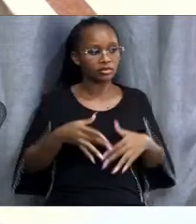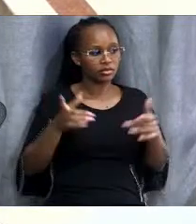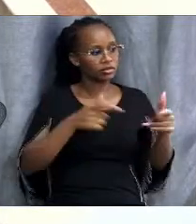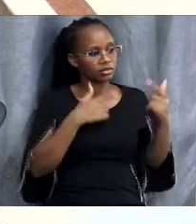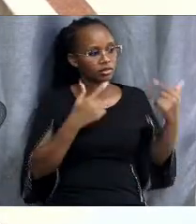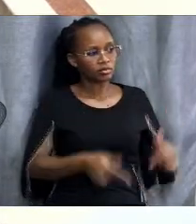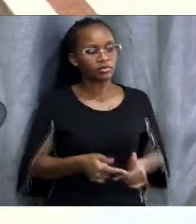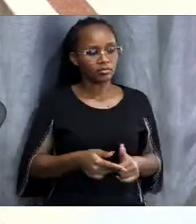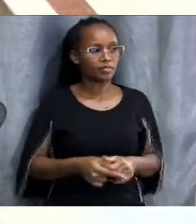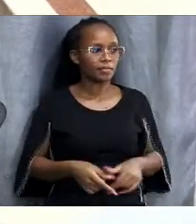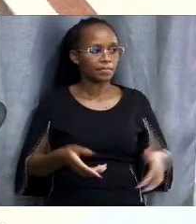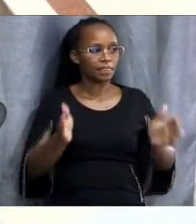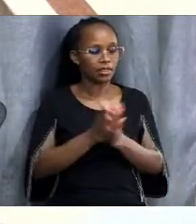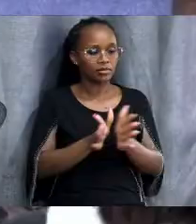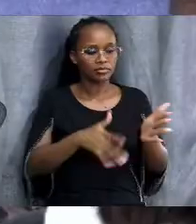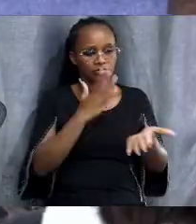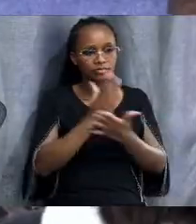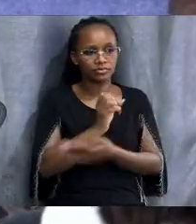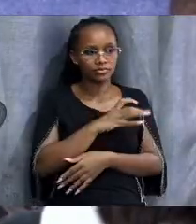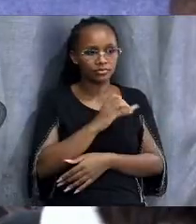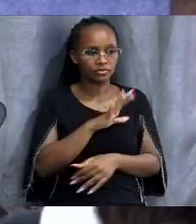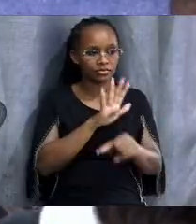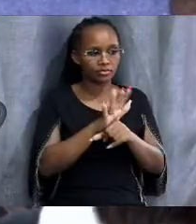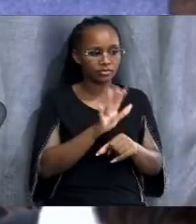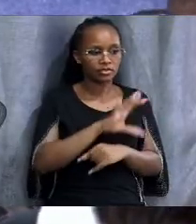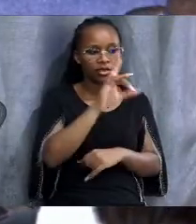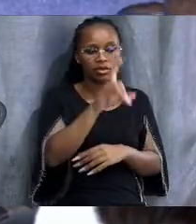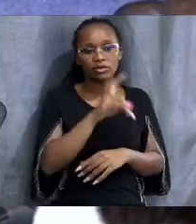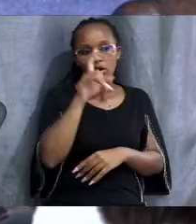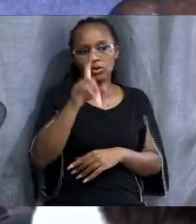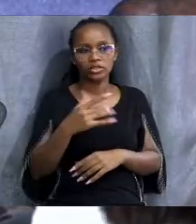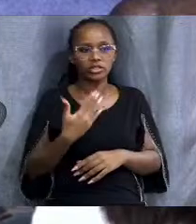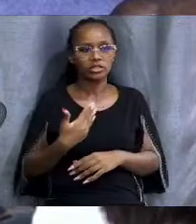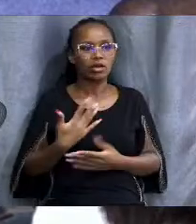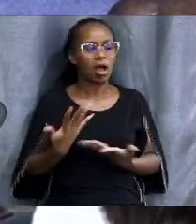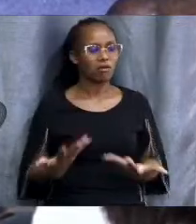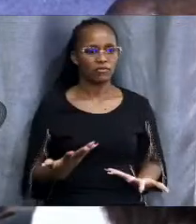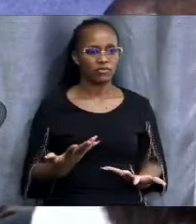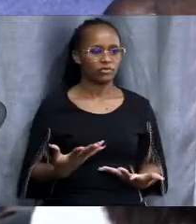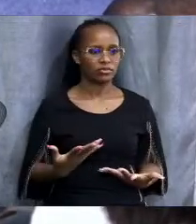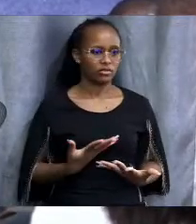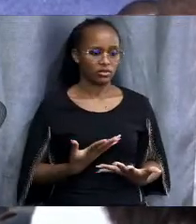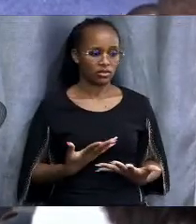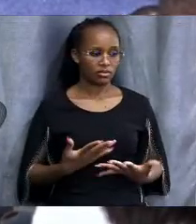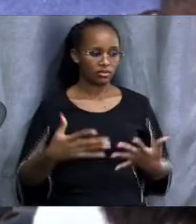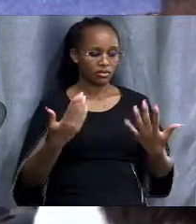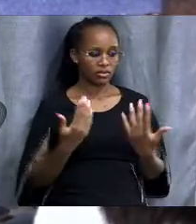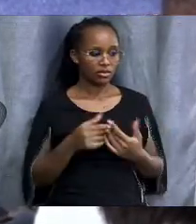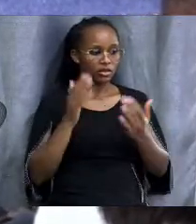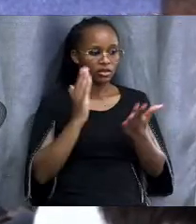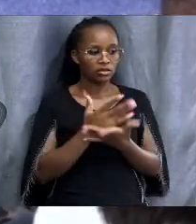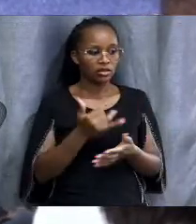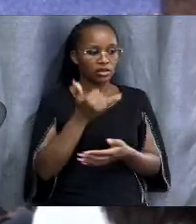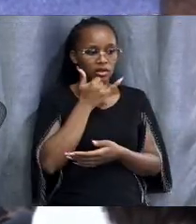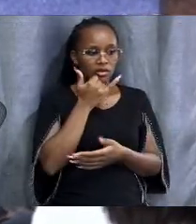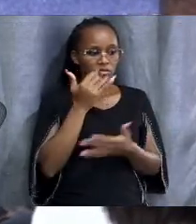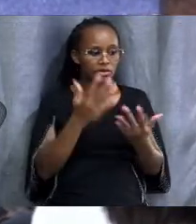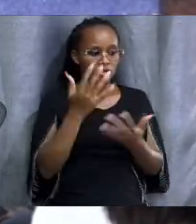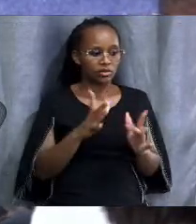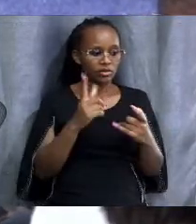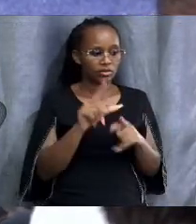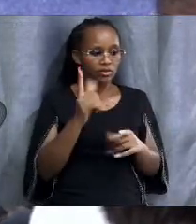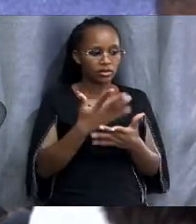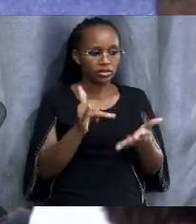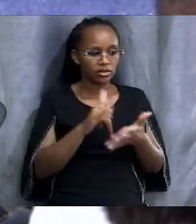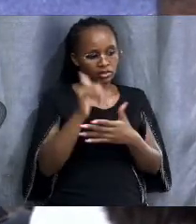magoro. Na maka igua guwa ya muno, ona maka ayori ya shioria. Na makona hita mage koro wa mahetetie. Na